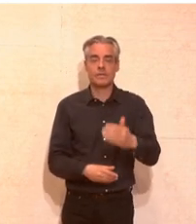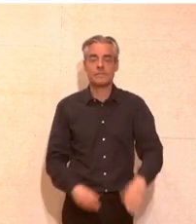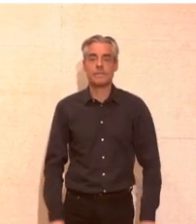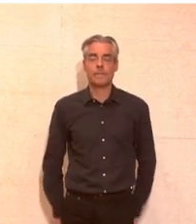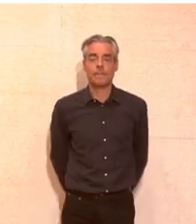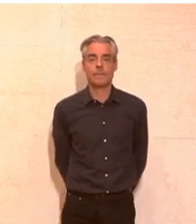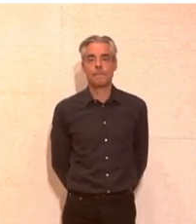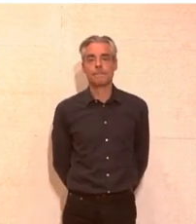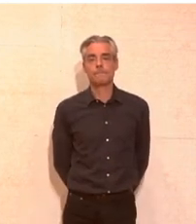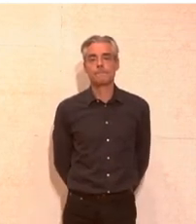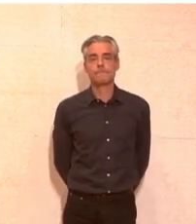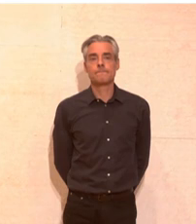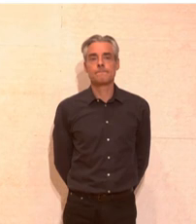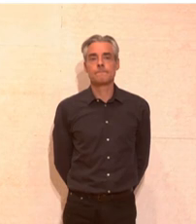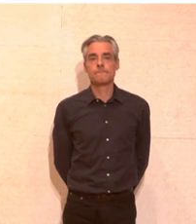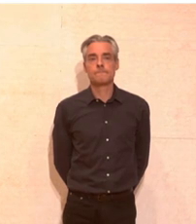Merci de votre attention.